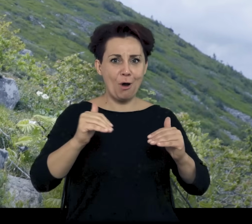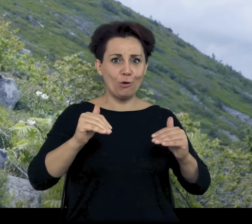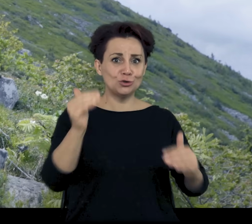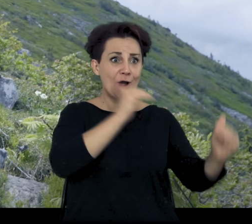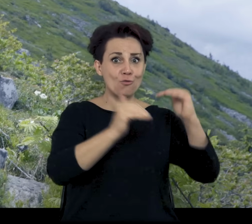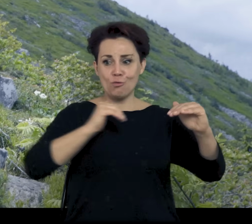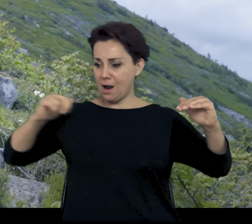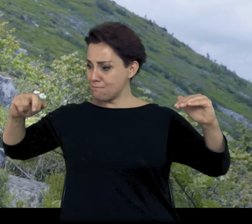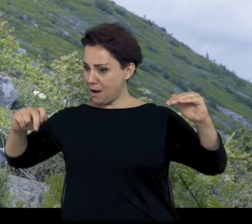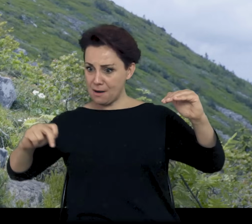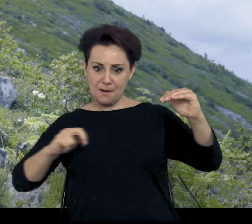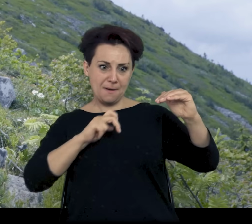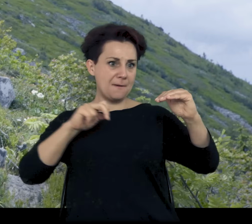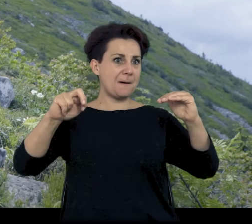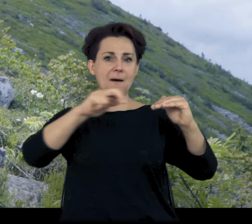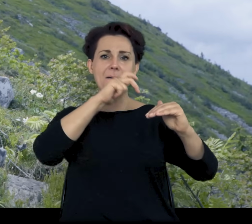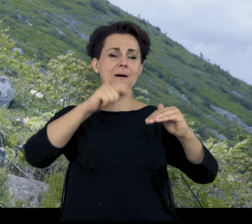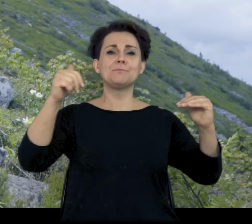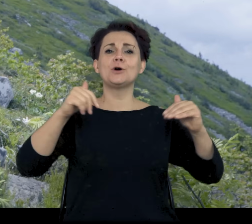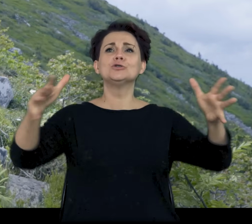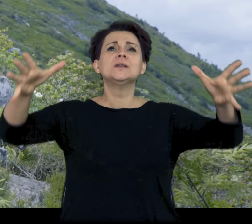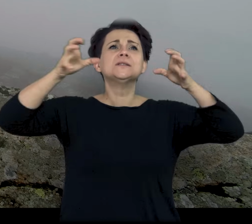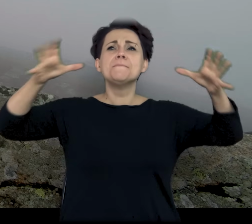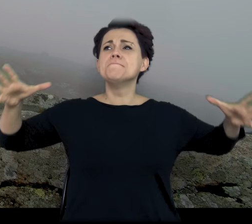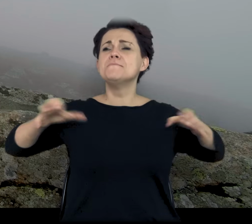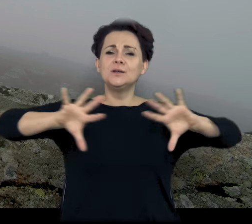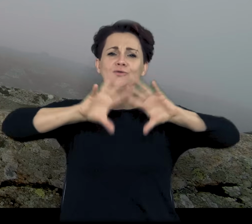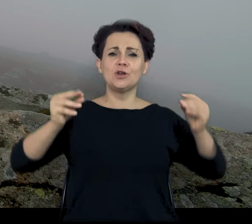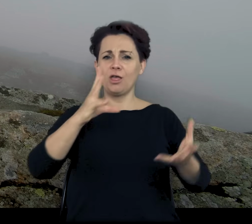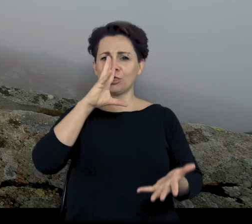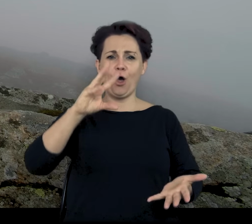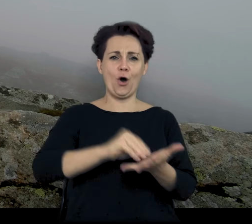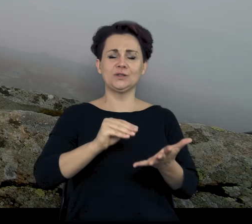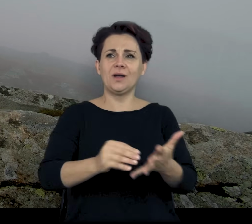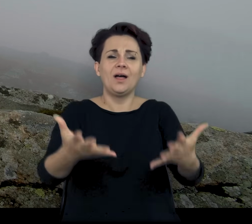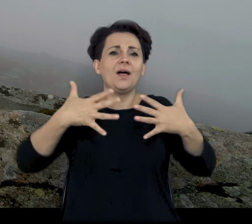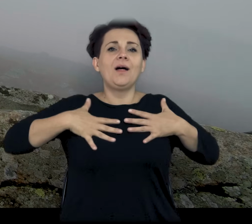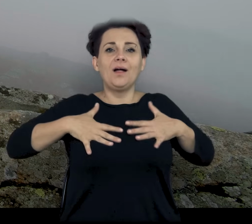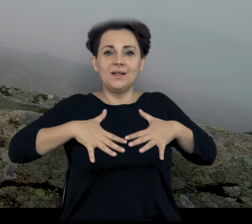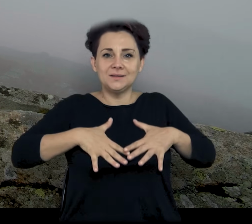piętra roślinności i doświadczać natury wszystkimi zmysłami.